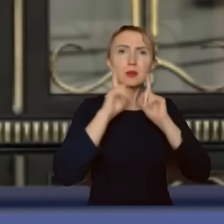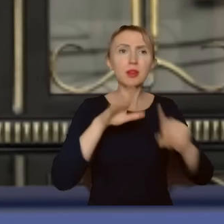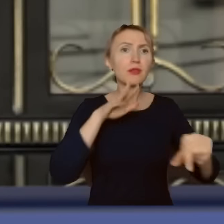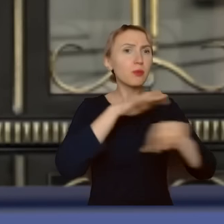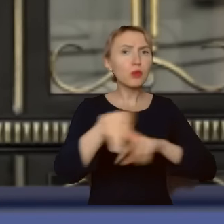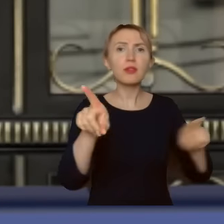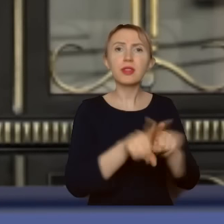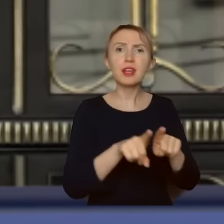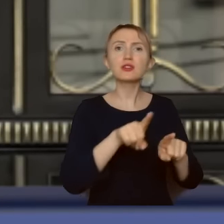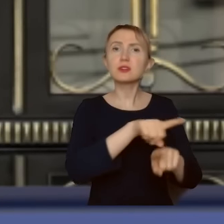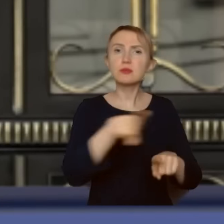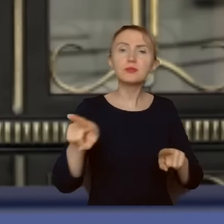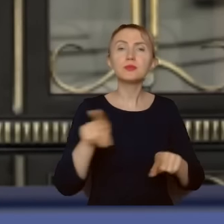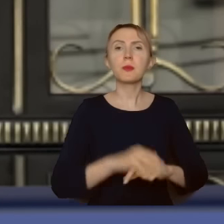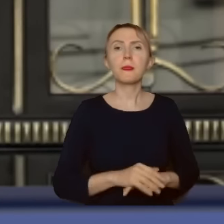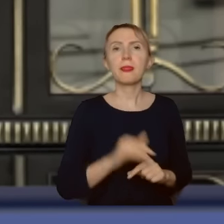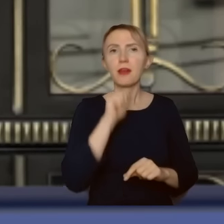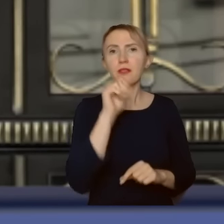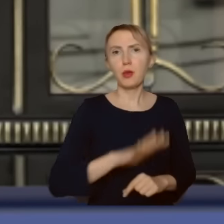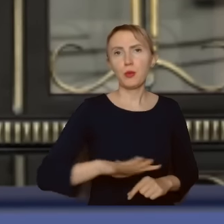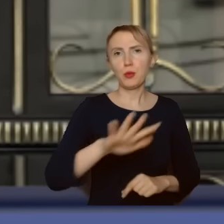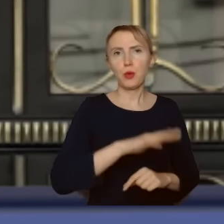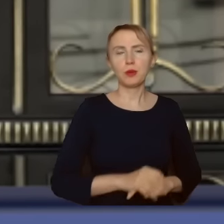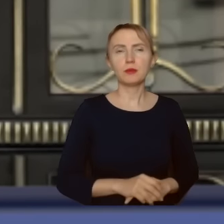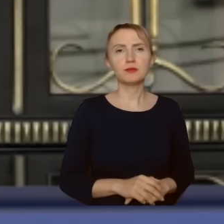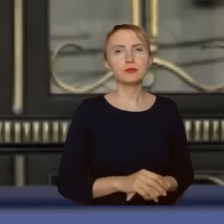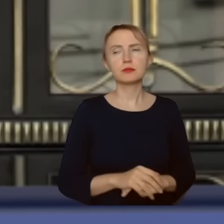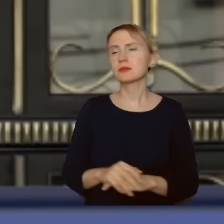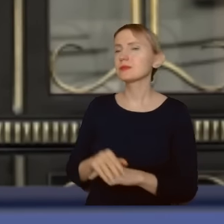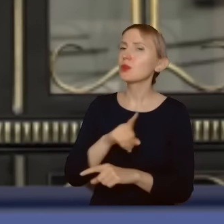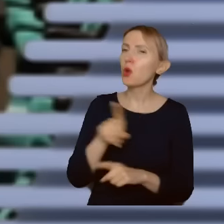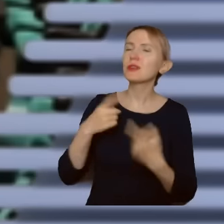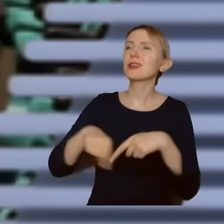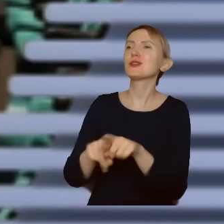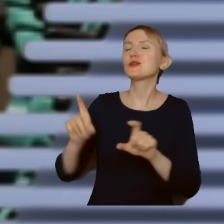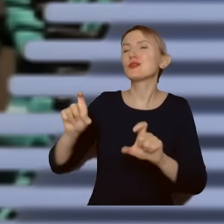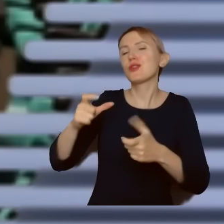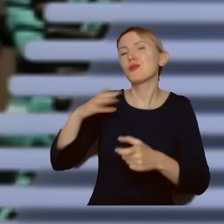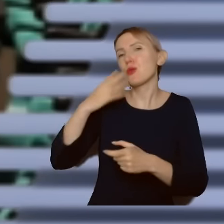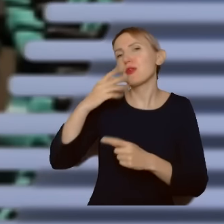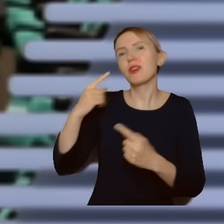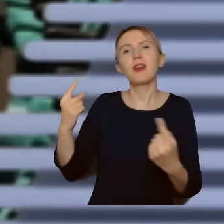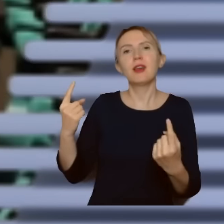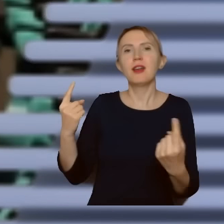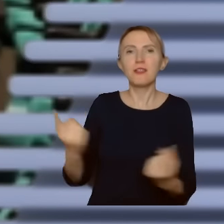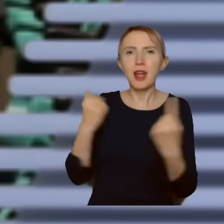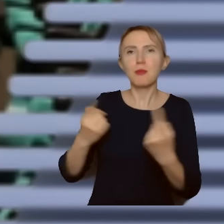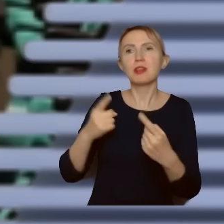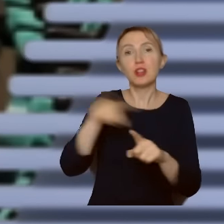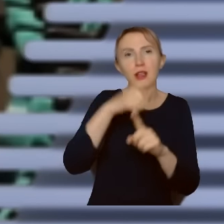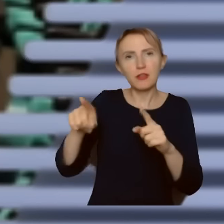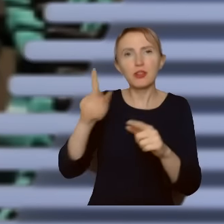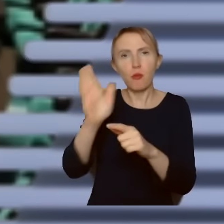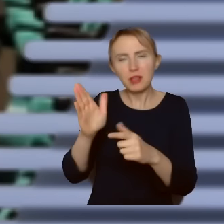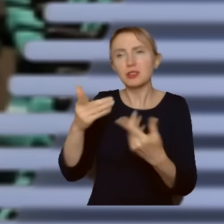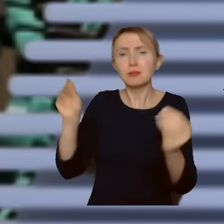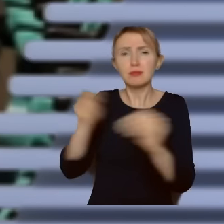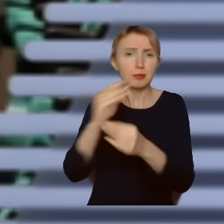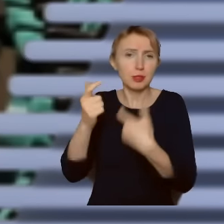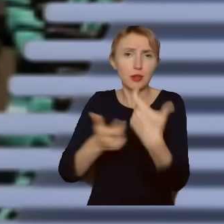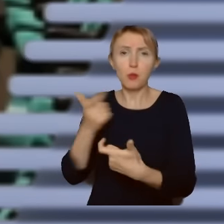co się dzieje w Europie. No, ale oni realizują to, co zapowiadali w kampanii. Tak jest, zapowiadali, że będą wszystko likwidować i likwidują. No. Wracam do decyzji